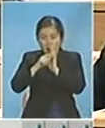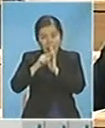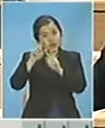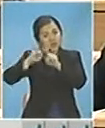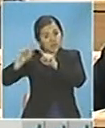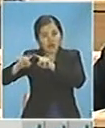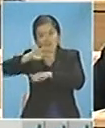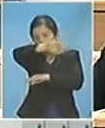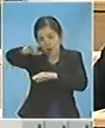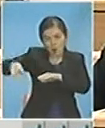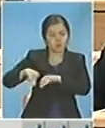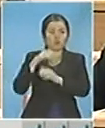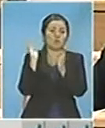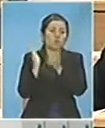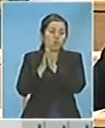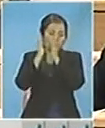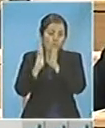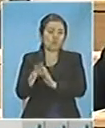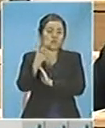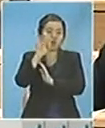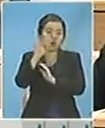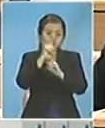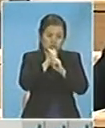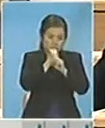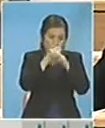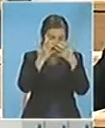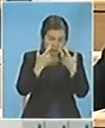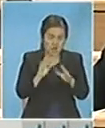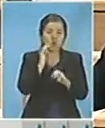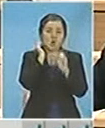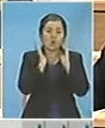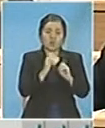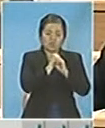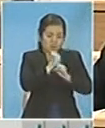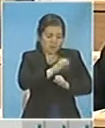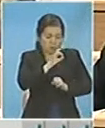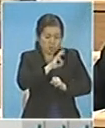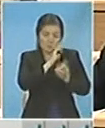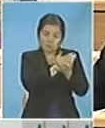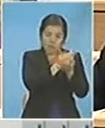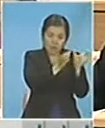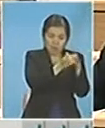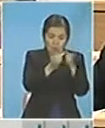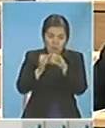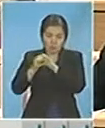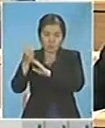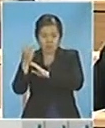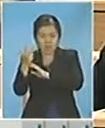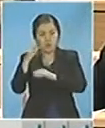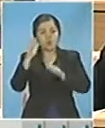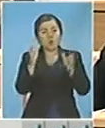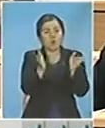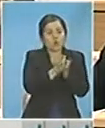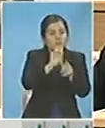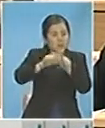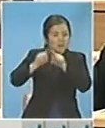มี100คนนะคะและที่เป็นราชบัณฑิตที่เป็นสมาชิก3ประเภทนี่ก็มี171คนและภาระ